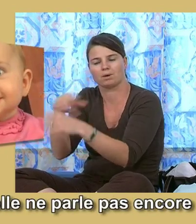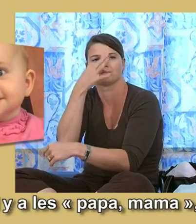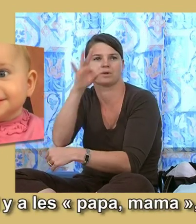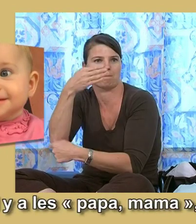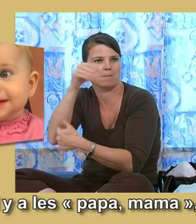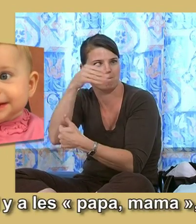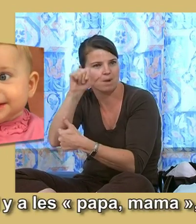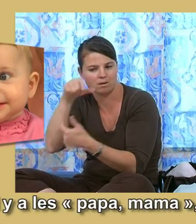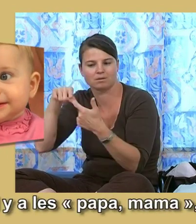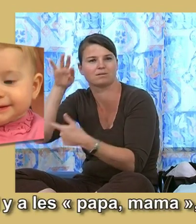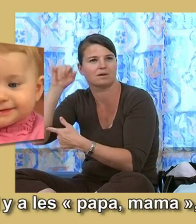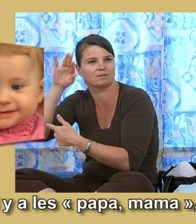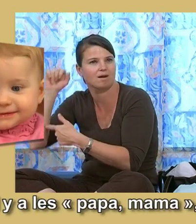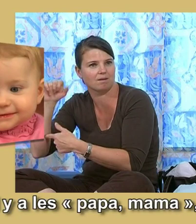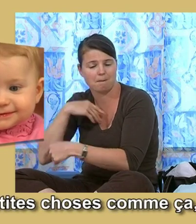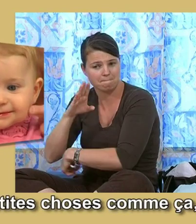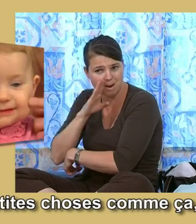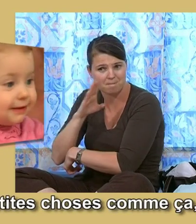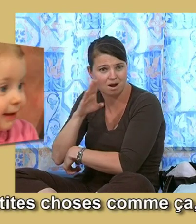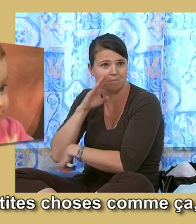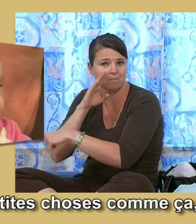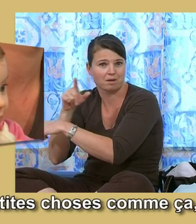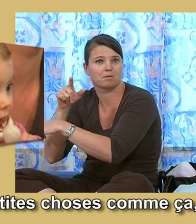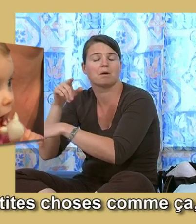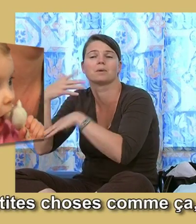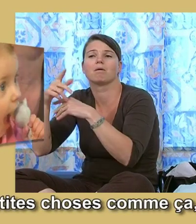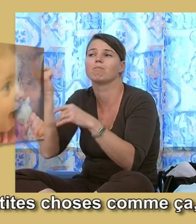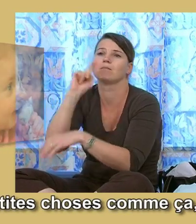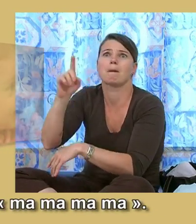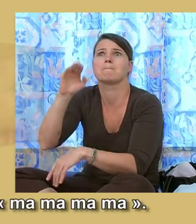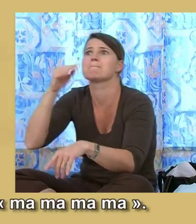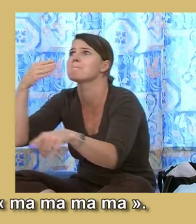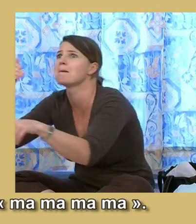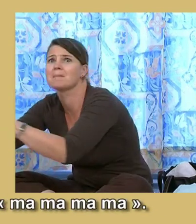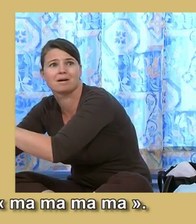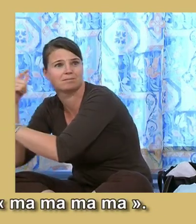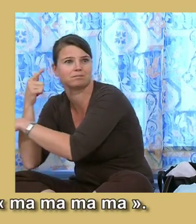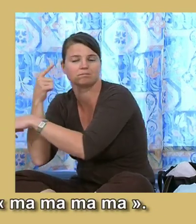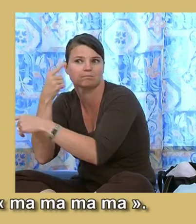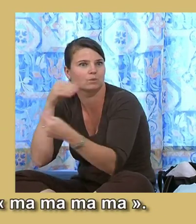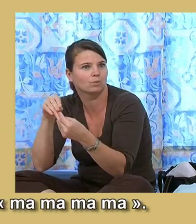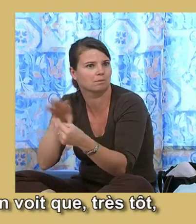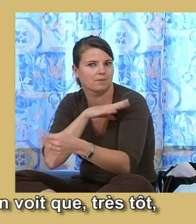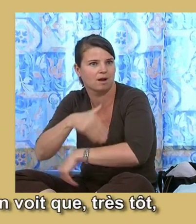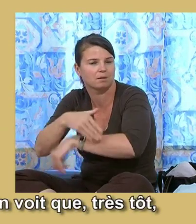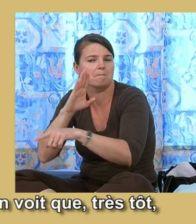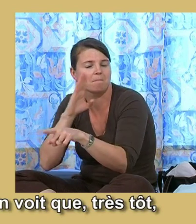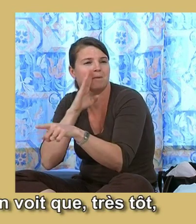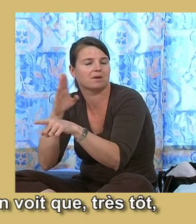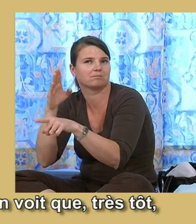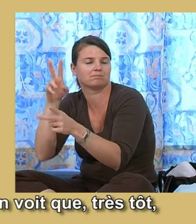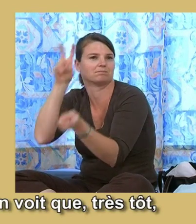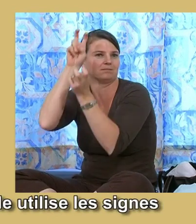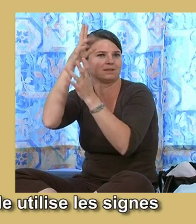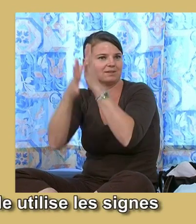Bon, elle ne parle pas encore, mais il y a les mamas, tata, papa, des choses comme ça. Mama, on voit qu'elle